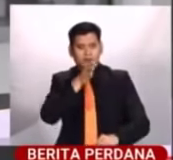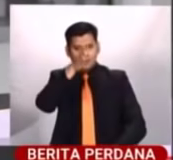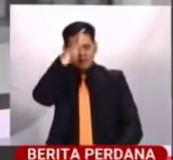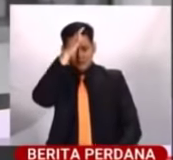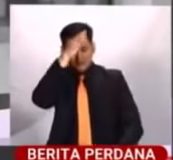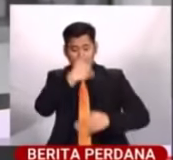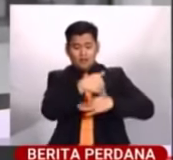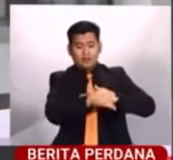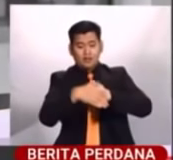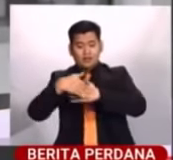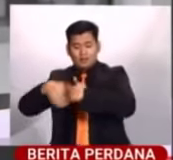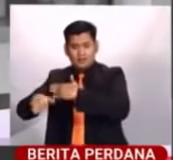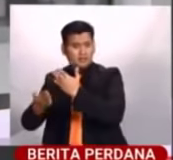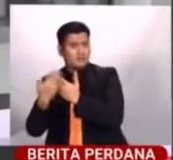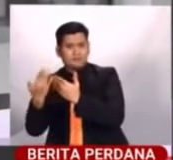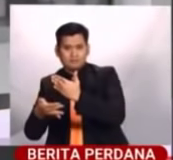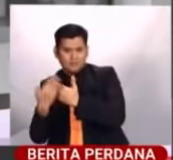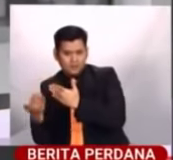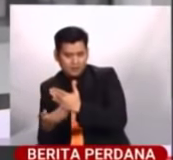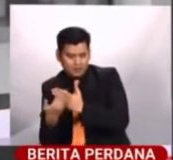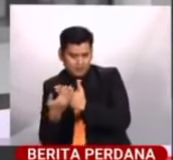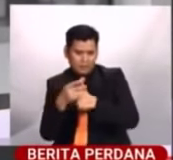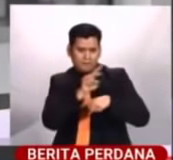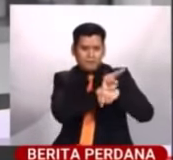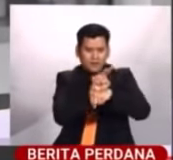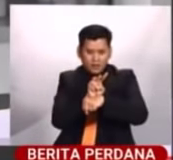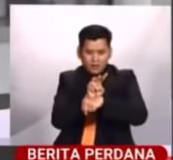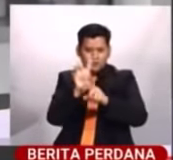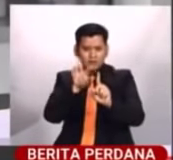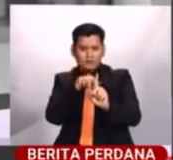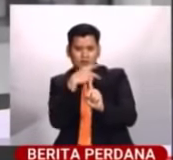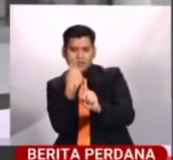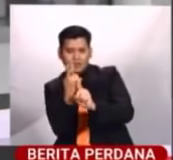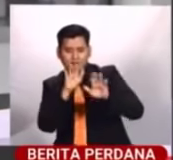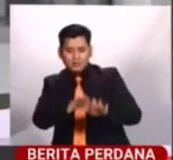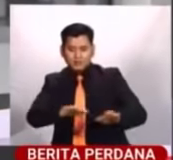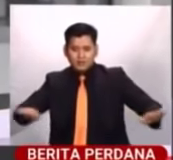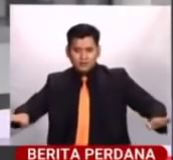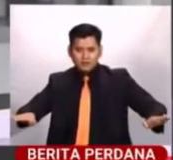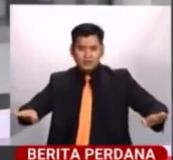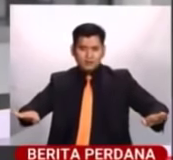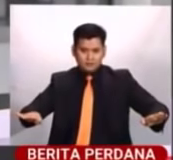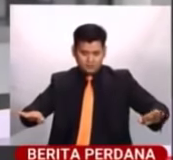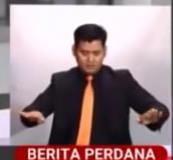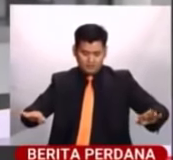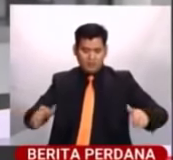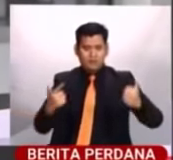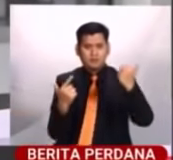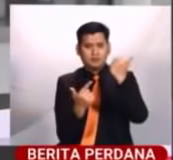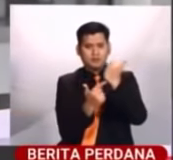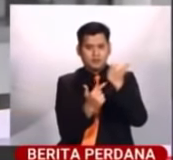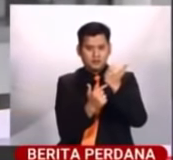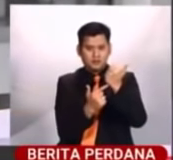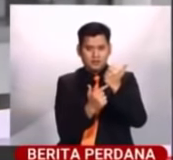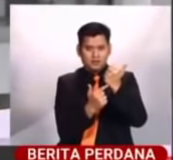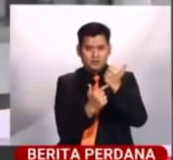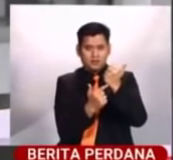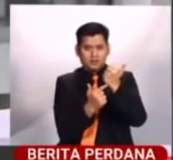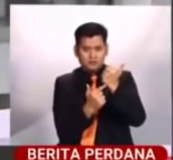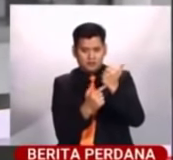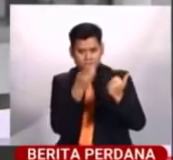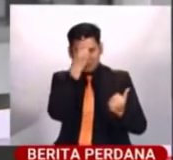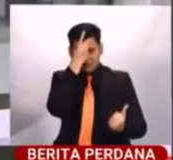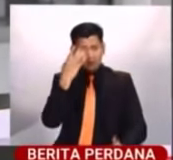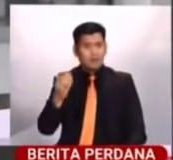anak-anak di bawah usia 4 tahun sekaligus memantau keadaan anak. Kepentingan perkara itu ditekankan Timbalan Perdana Menteri Datuk Seri Dr.